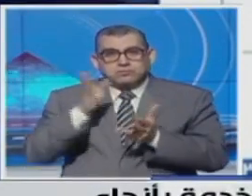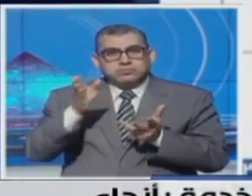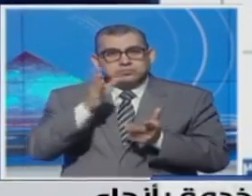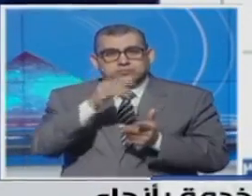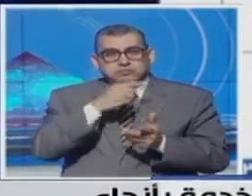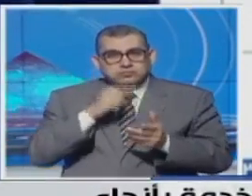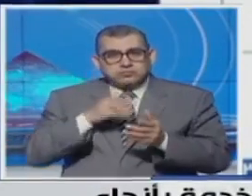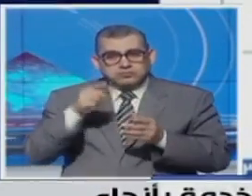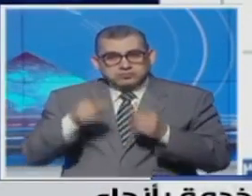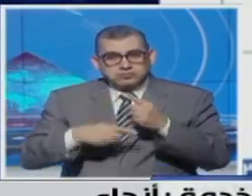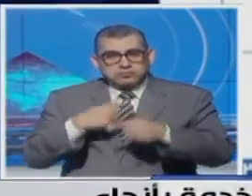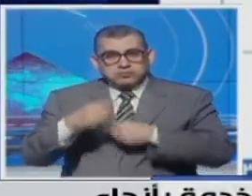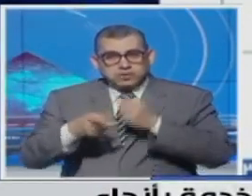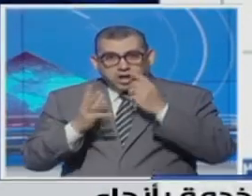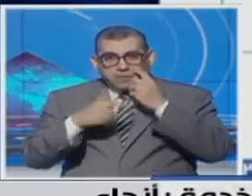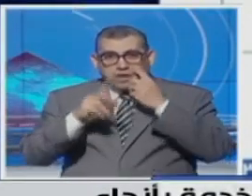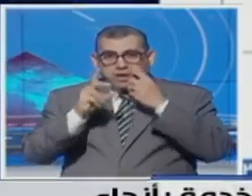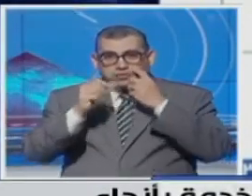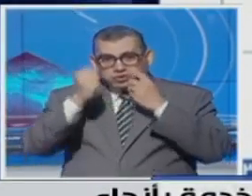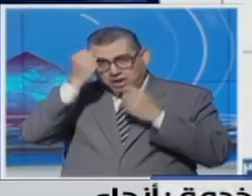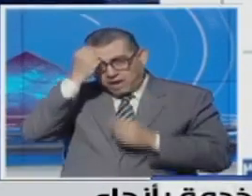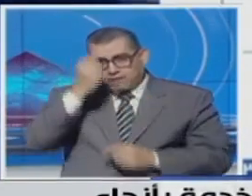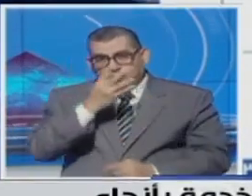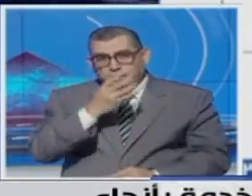العارضة والمتكررة